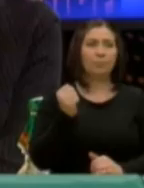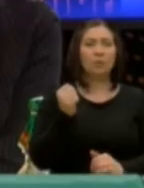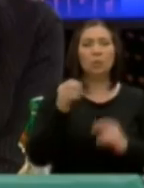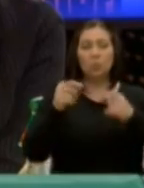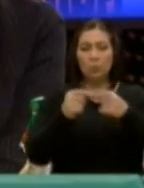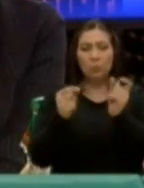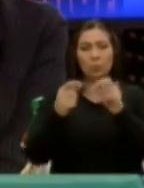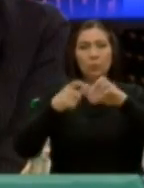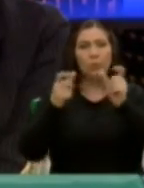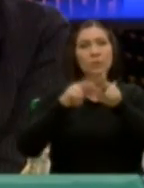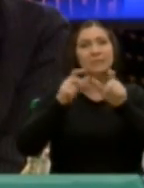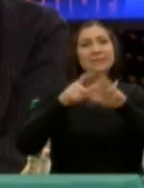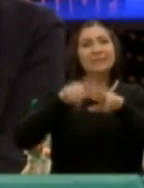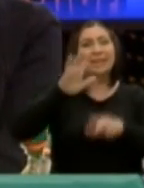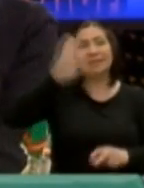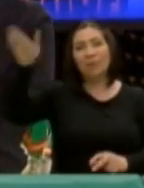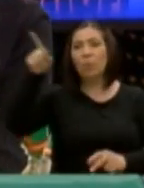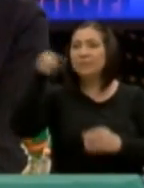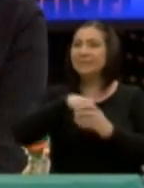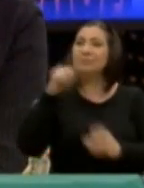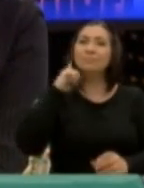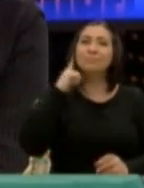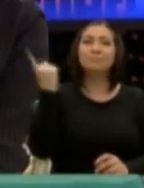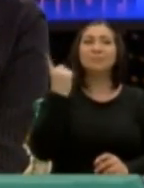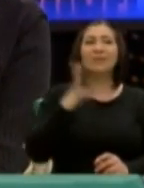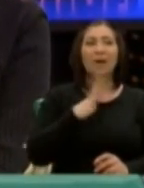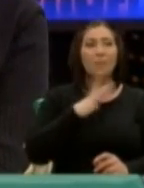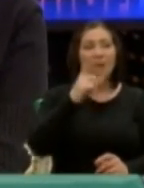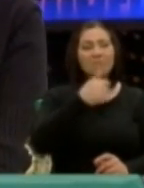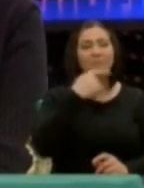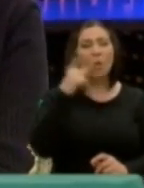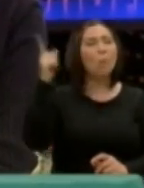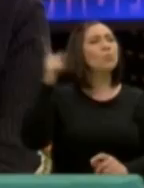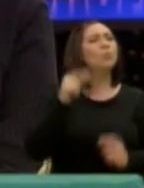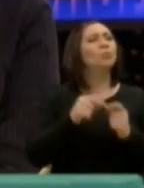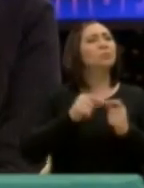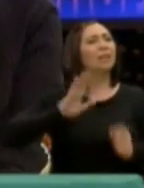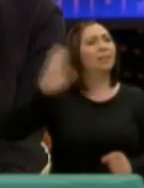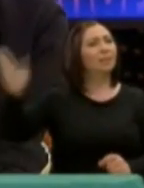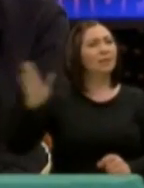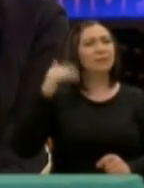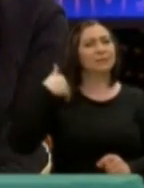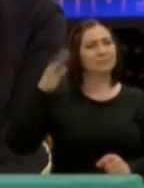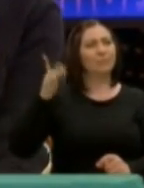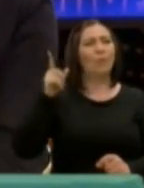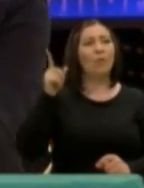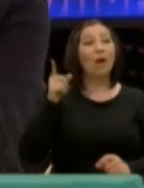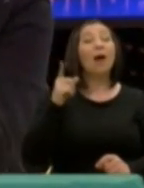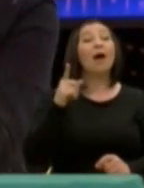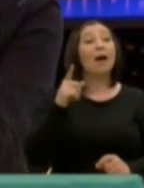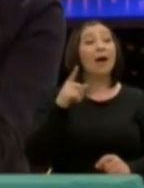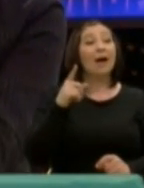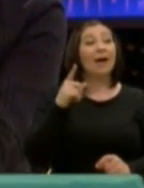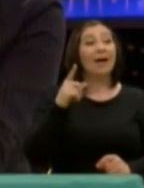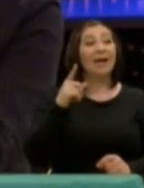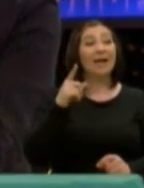Brüksel'e gittiğinizde Brüksel için bir şey vardır. Yani bir adam derse ki Brüksel'e gittim. Sen dersin ki şeyi